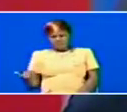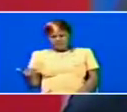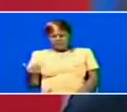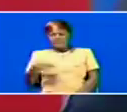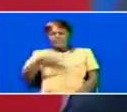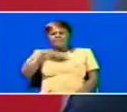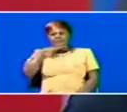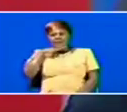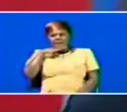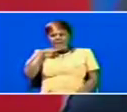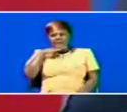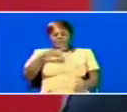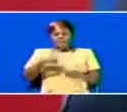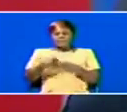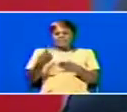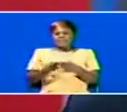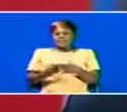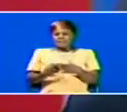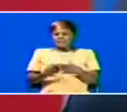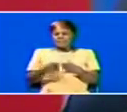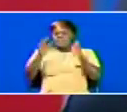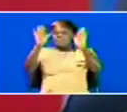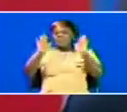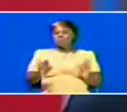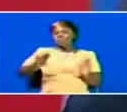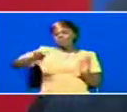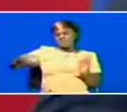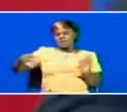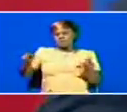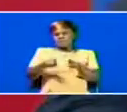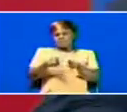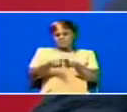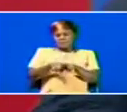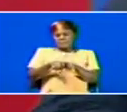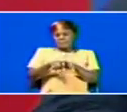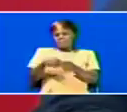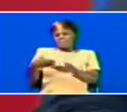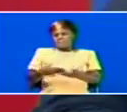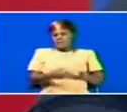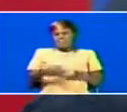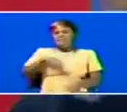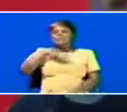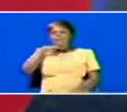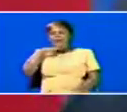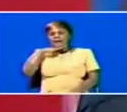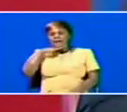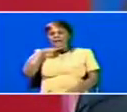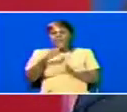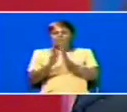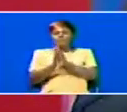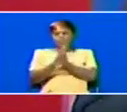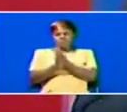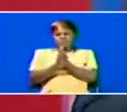akafariki marehemu, alafu pia katika eneo la Kisumu kule marehemu Pendo pia alifariki, na ni taarifa ambazo